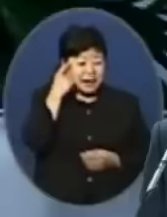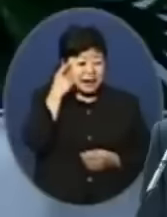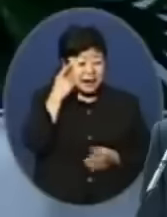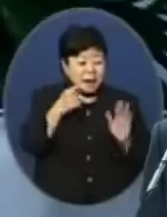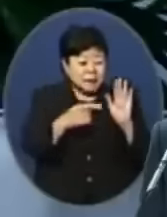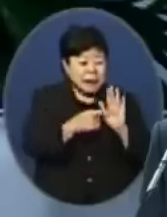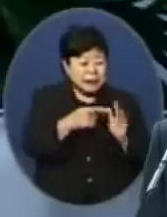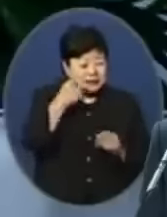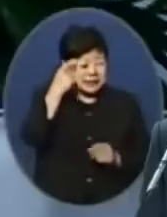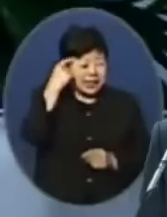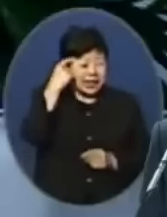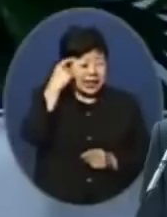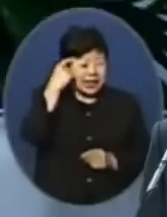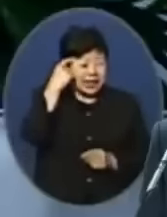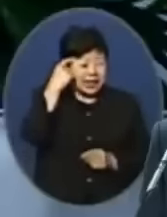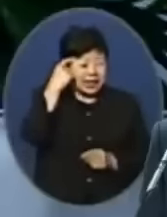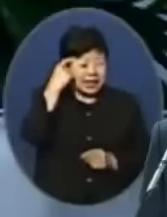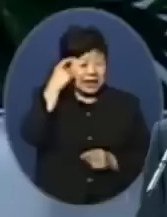부정적이고